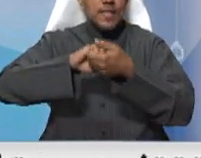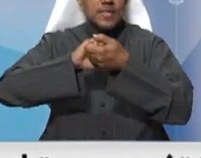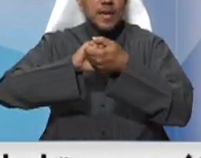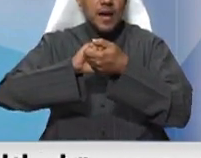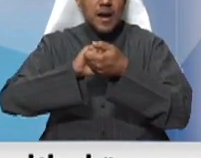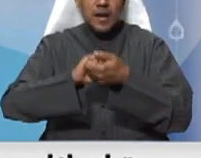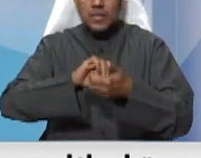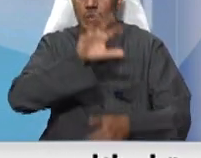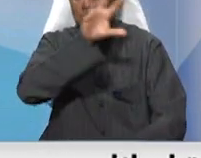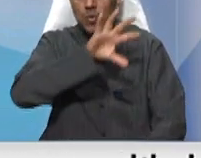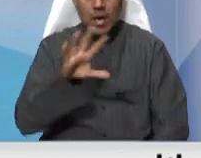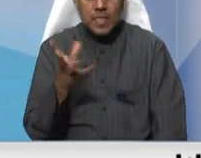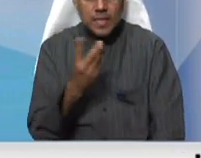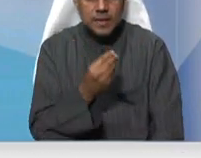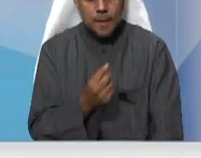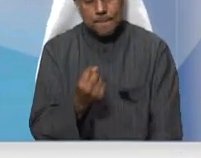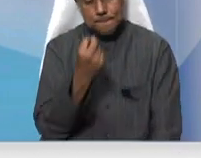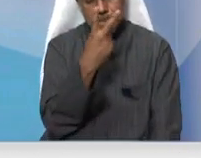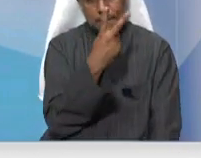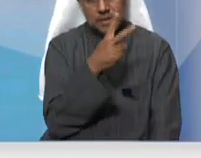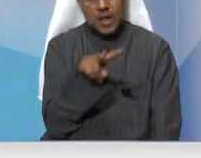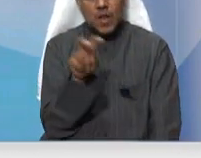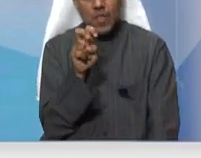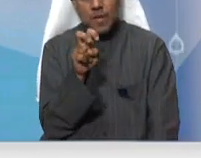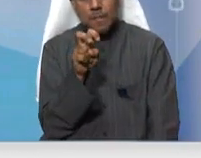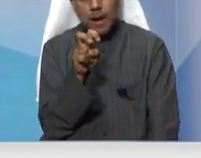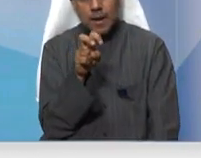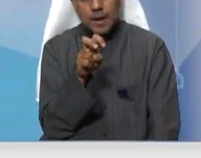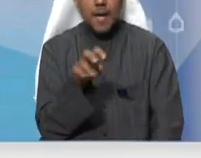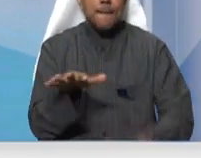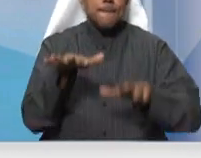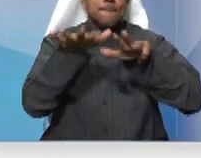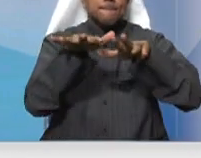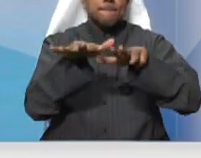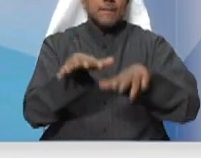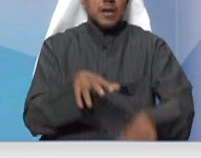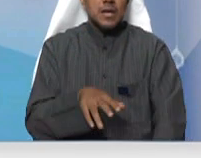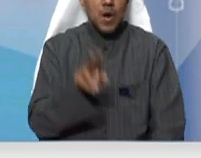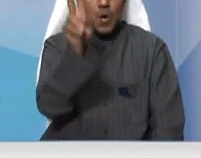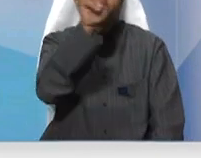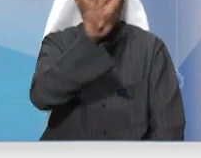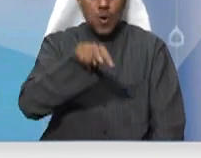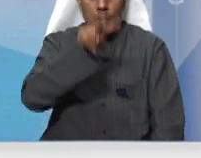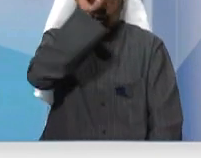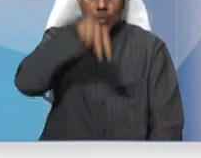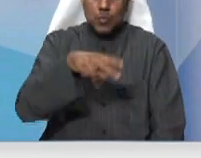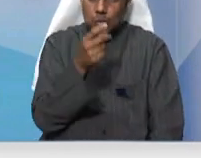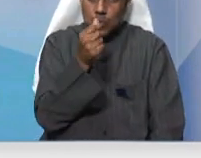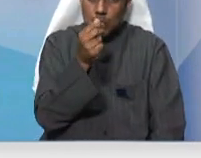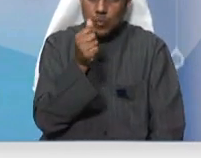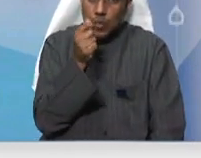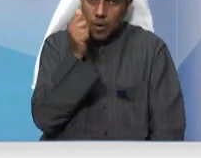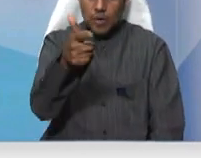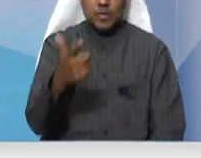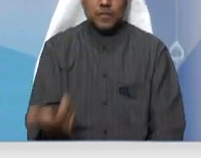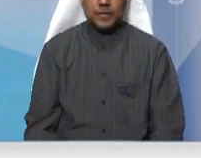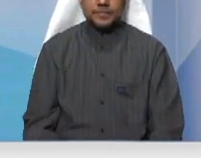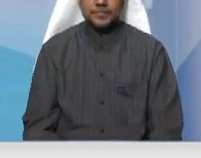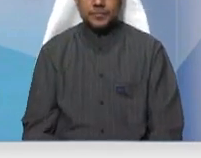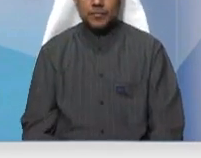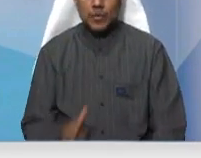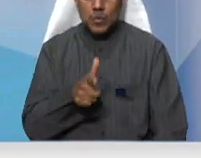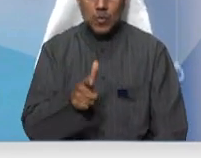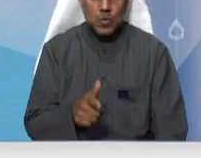الناتو، إلى حوالي 280 مليار دولار. إذا الأمور كما قال الأمين العام لحلف الناتو تسير في